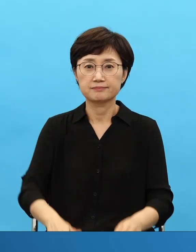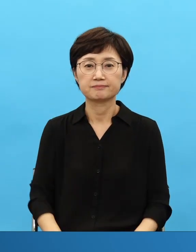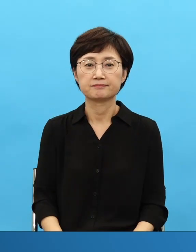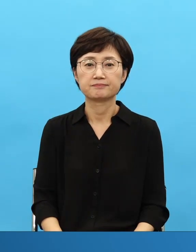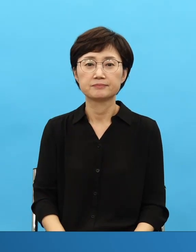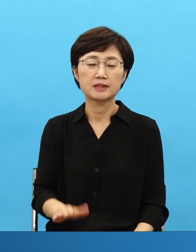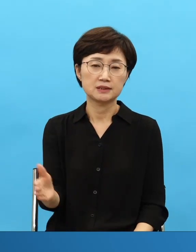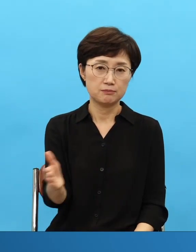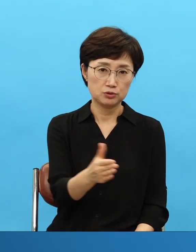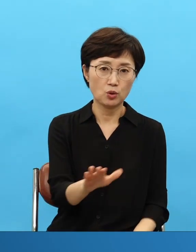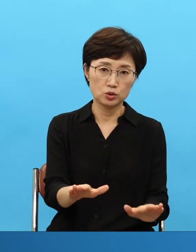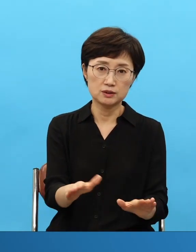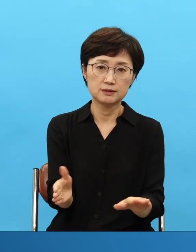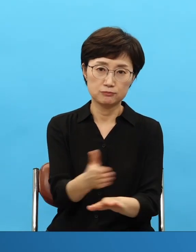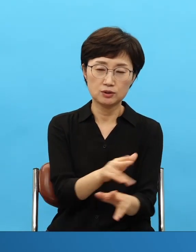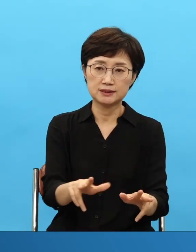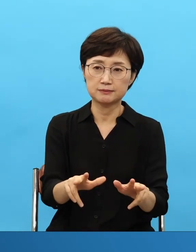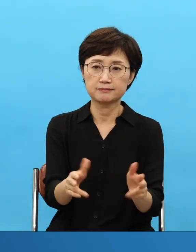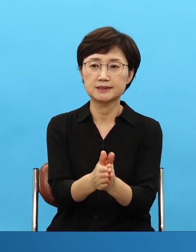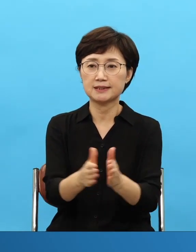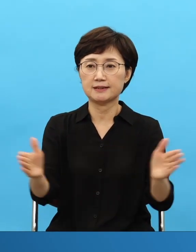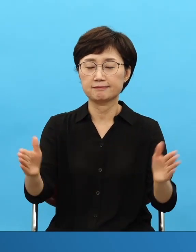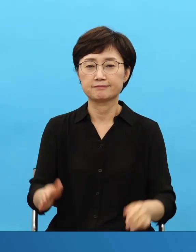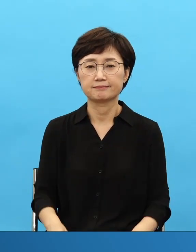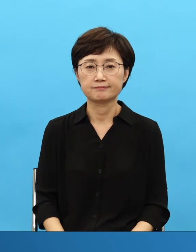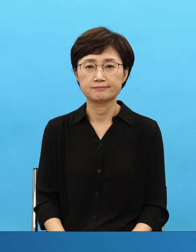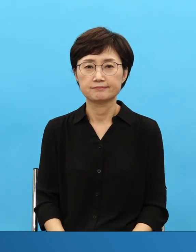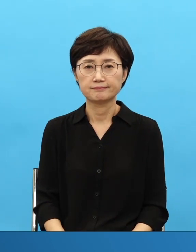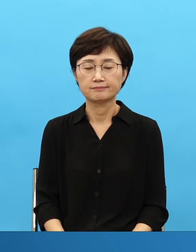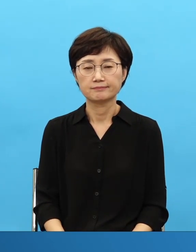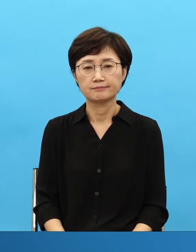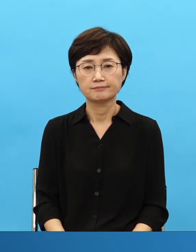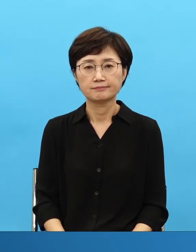이제부터, 오늘부터, 지금부터 시작입니다.